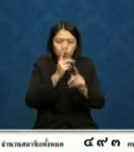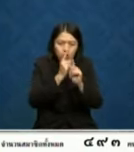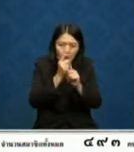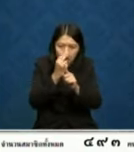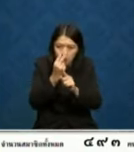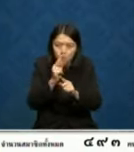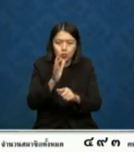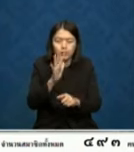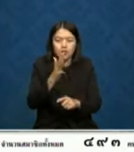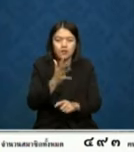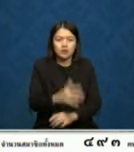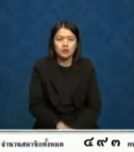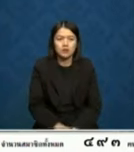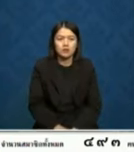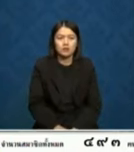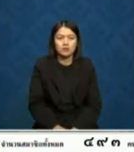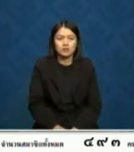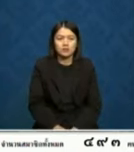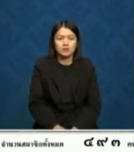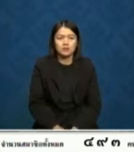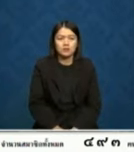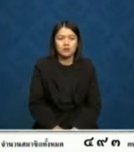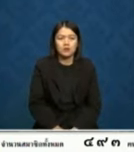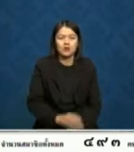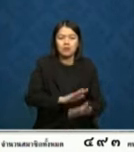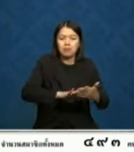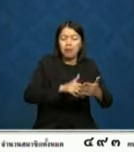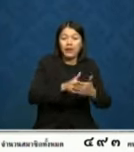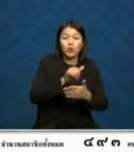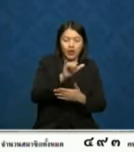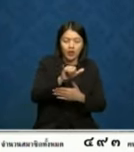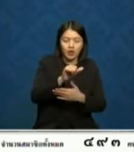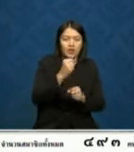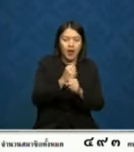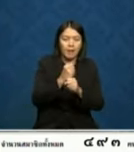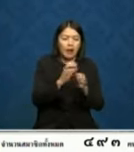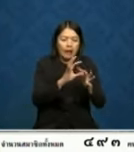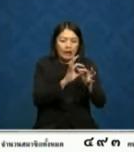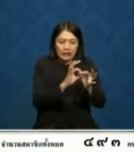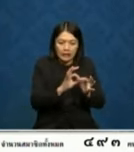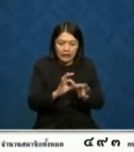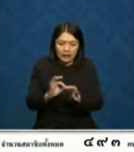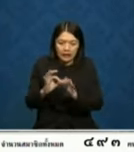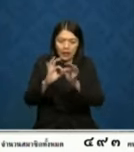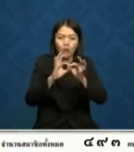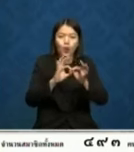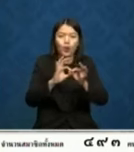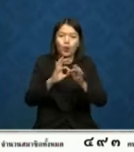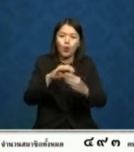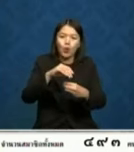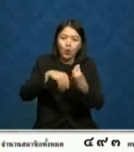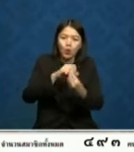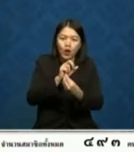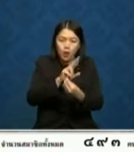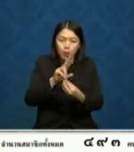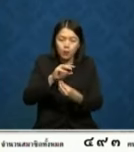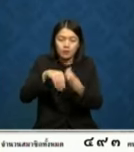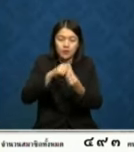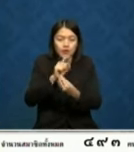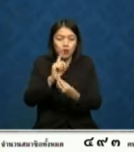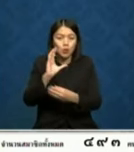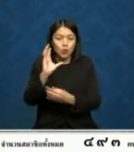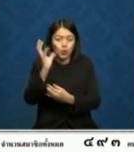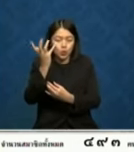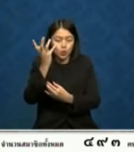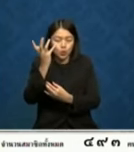ครับอันที่ 3ก็คือว่าควรจะทำยุทธศาสตร์ตรงนี้เนี่ยเป็นยุทธศาสตร์เชื่อมโยงกับเรื่องของระบบเศรษฐกิจโลกเรากำลังพูด